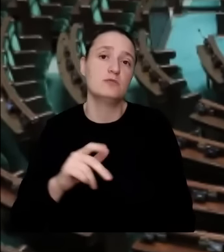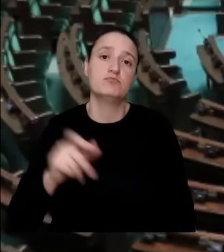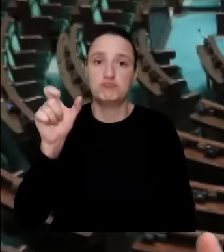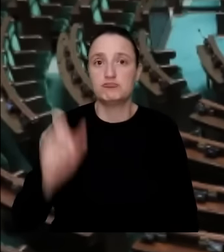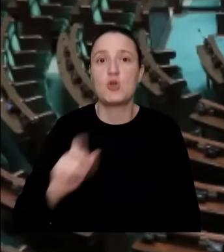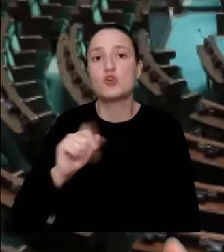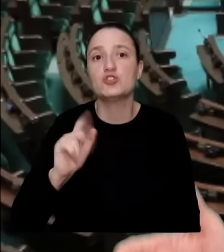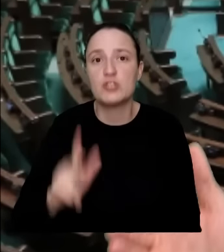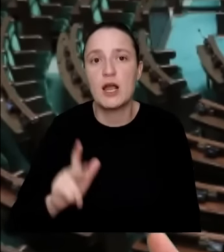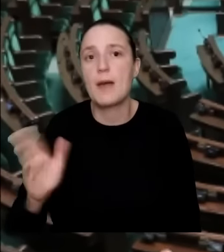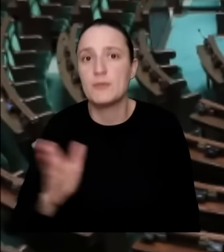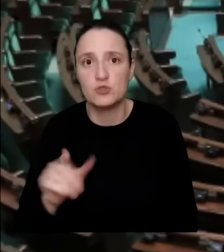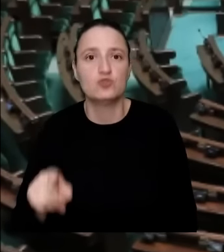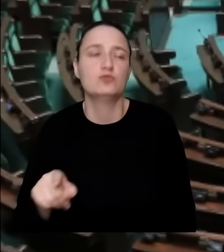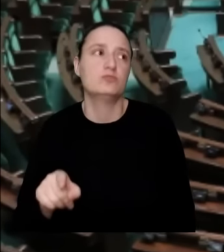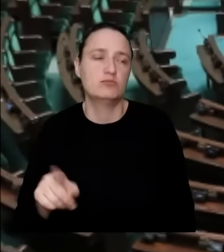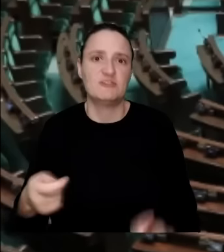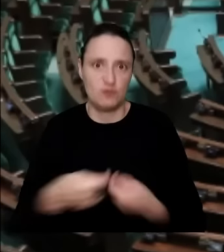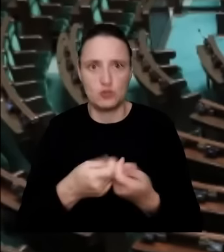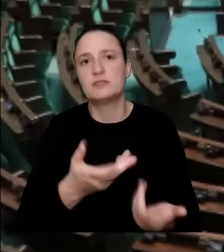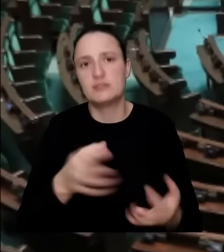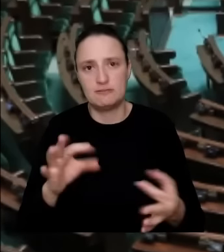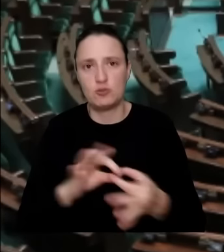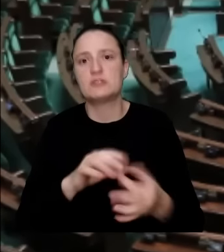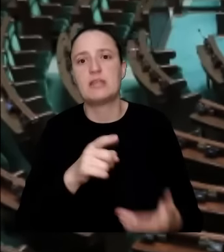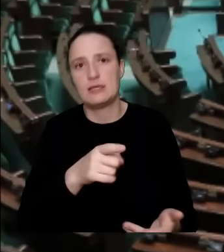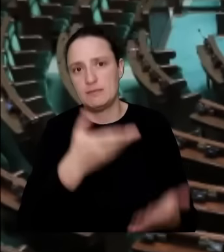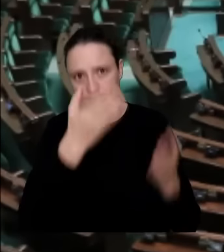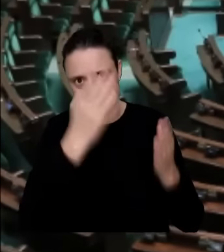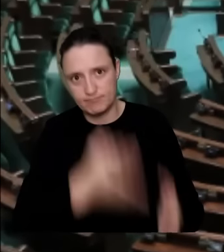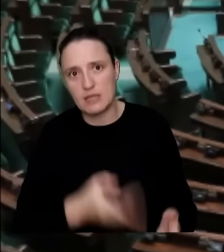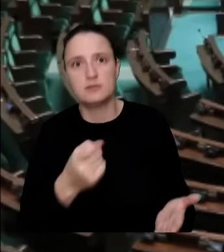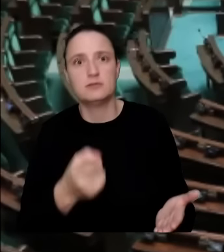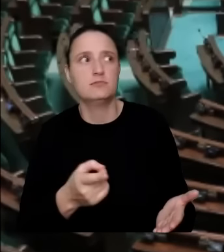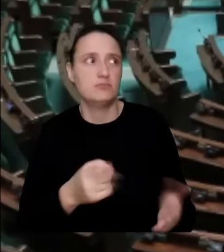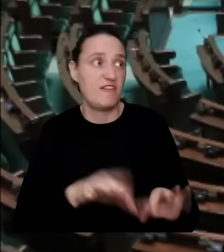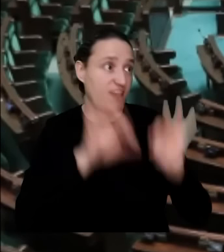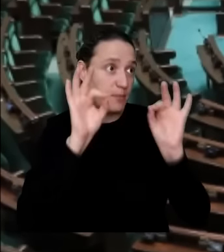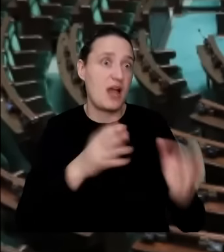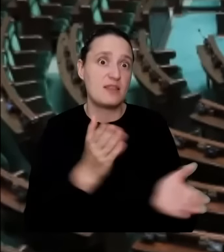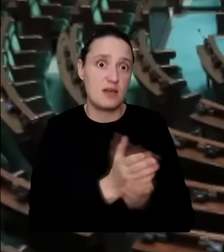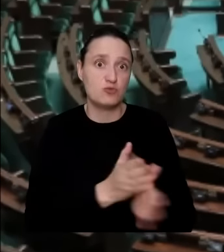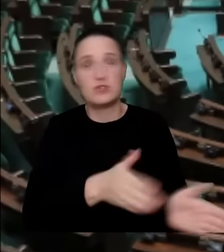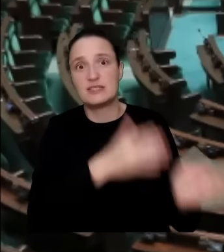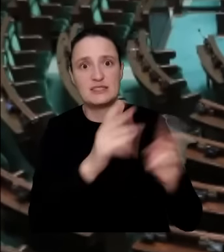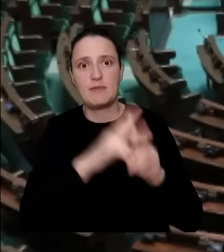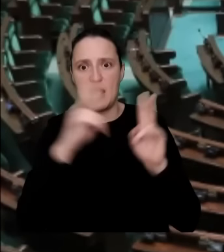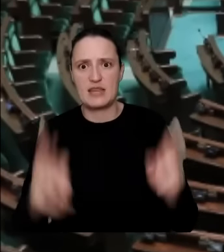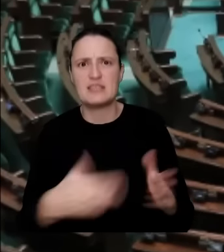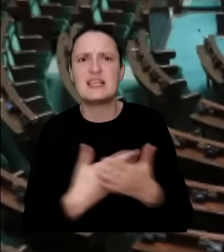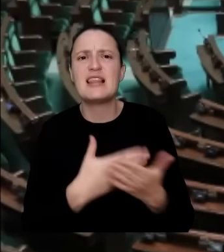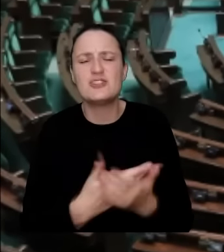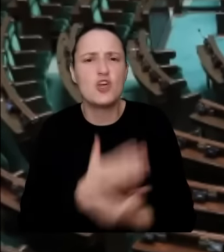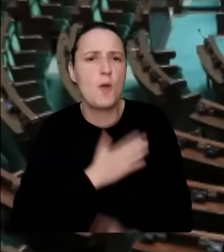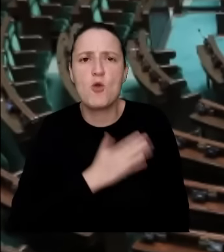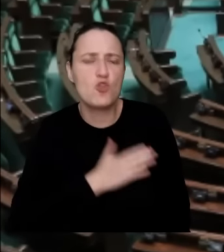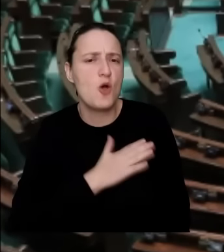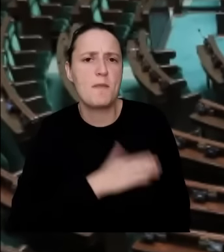związana głosuje i to przede wszystkim głosami iplu von der li wybrana na kolejną kadencję co wam się tak w tej pani podoba